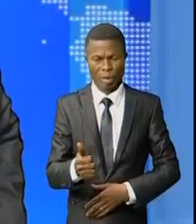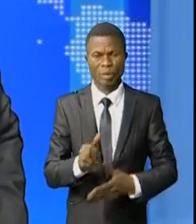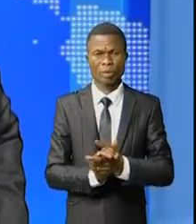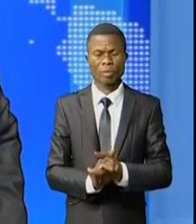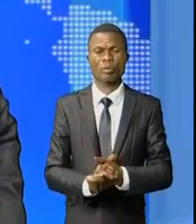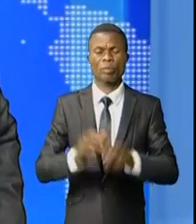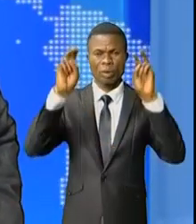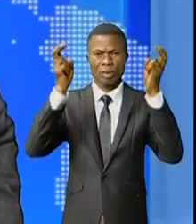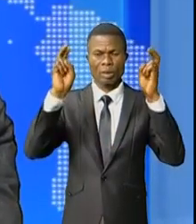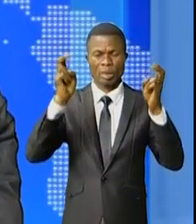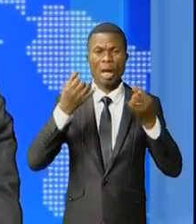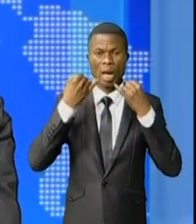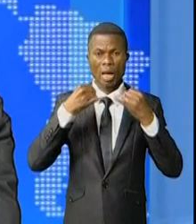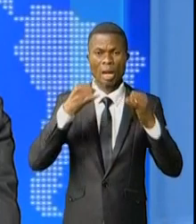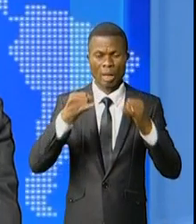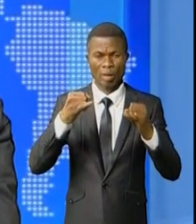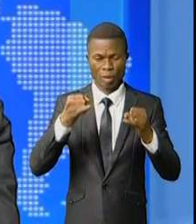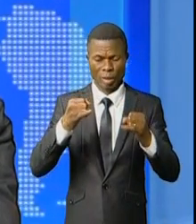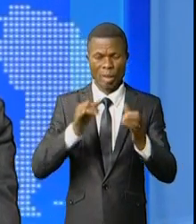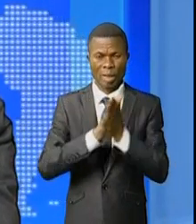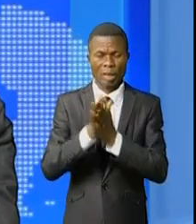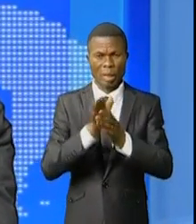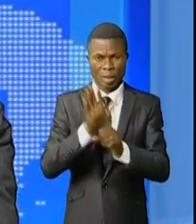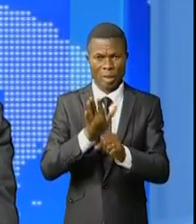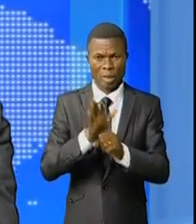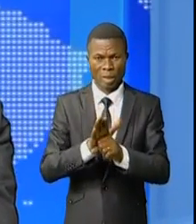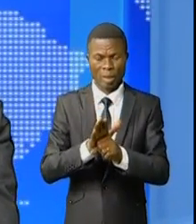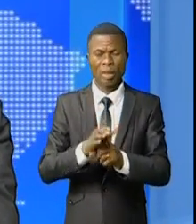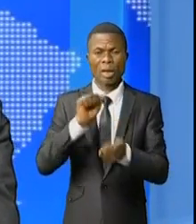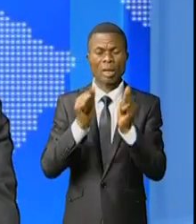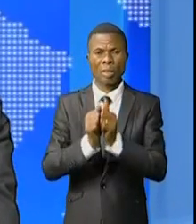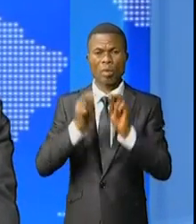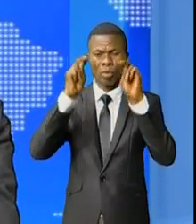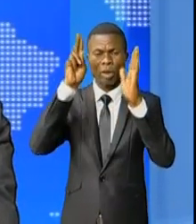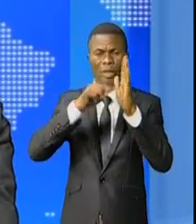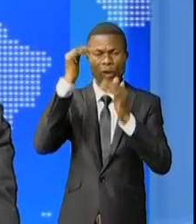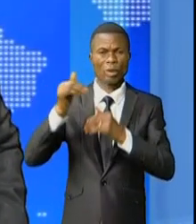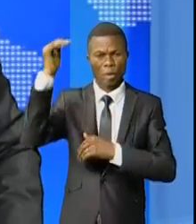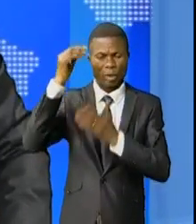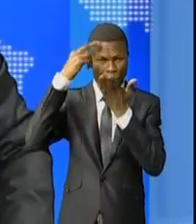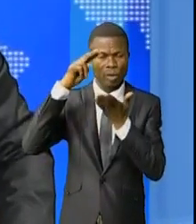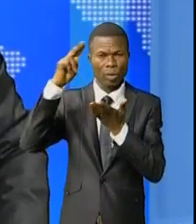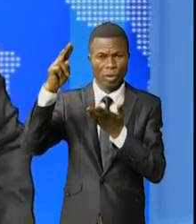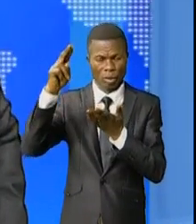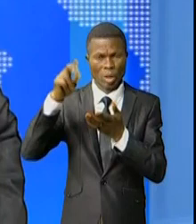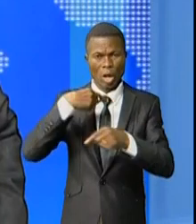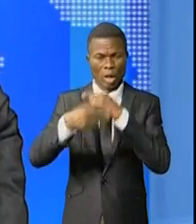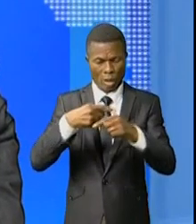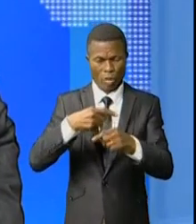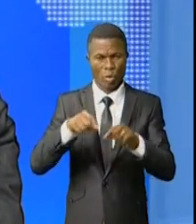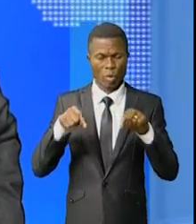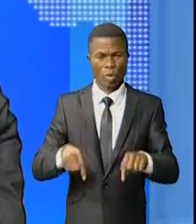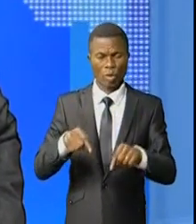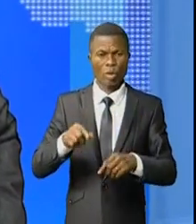rappel des titres, l'actualité qui reste dominée par les états généraux de l'enseignement supérieur et universitaire qui ont ouvert leurs portes